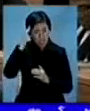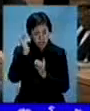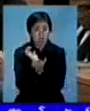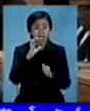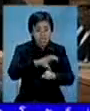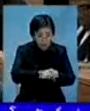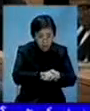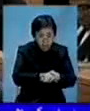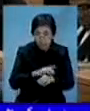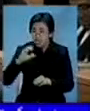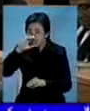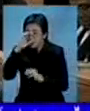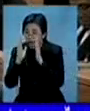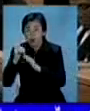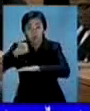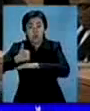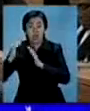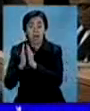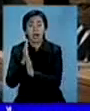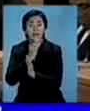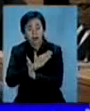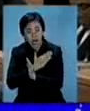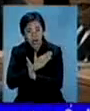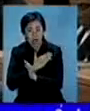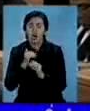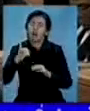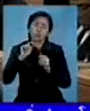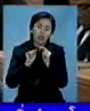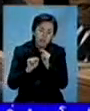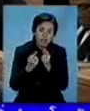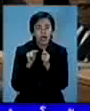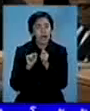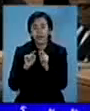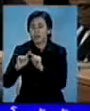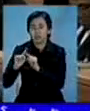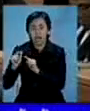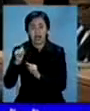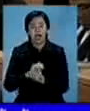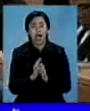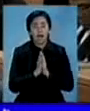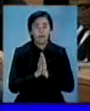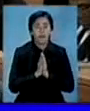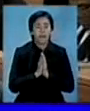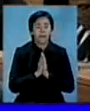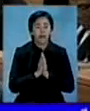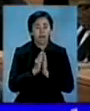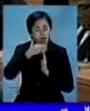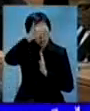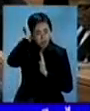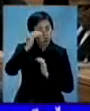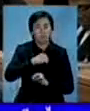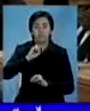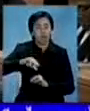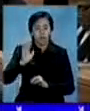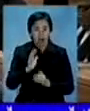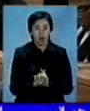แล้วจะต้องไปหาเจ้าหน้าปกครองจะเป็นเจ้าหน้าตำบลเจ้าหน้าอำเภอแล้วให้เป่งวาจาสึกไม่ใช่ไปจับแก้ผ่อน